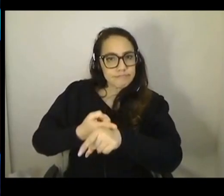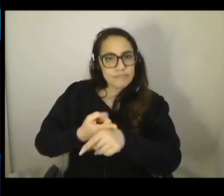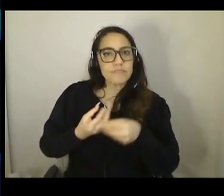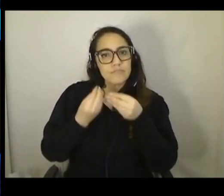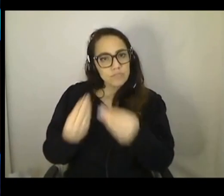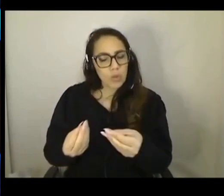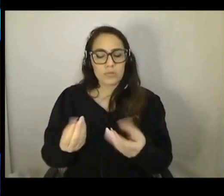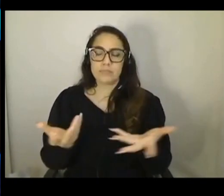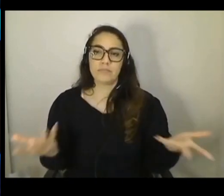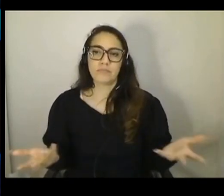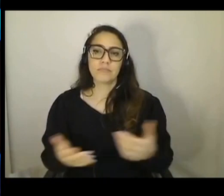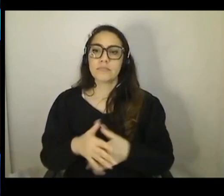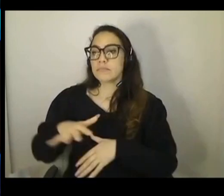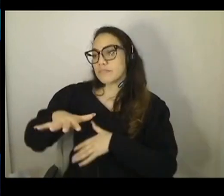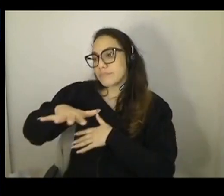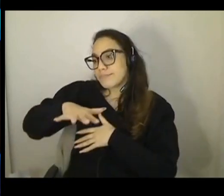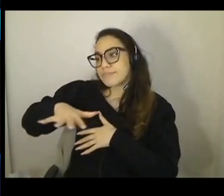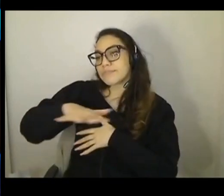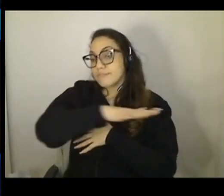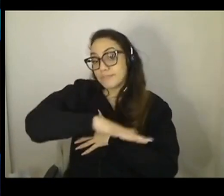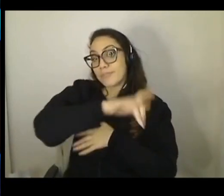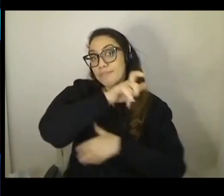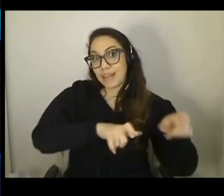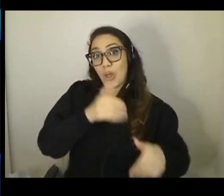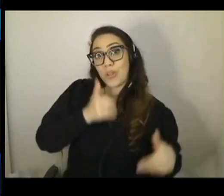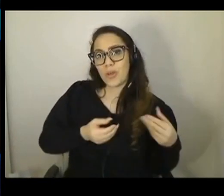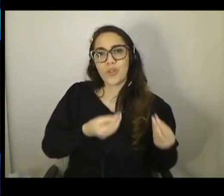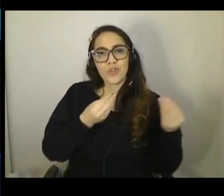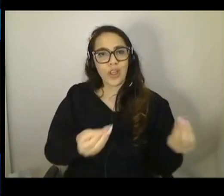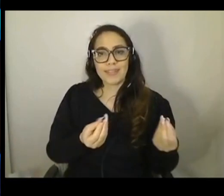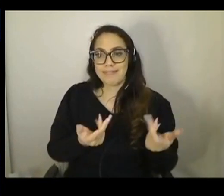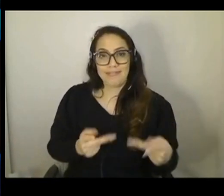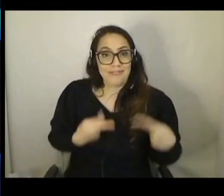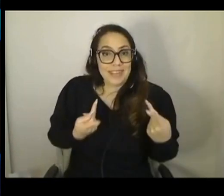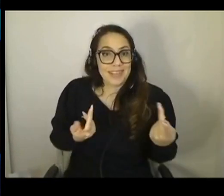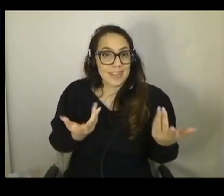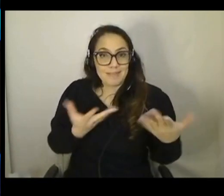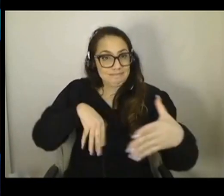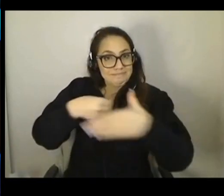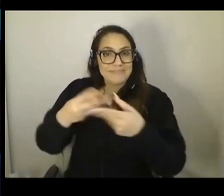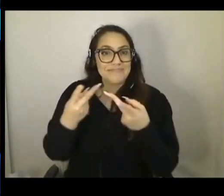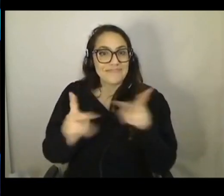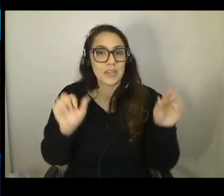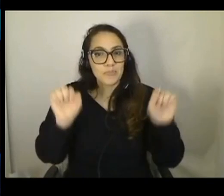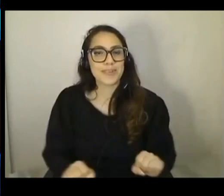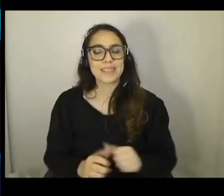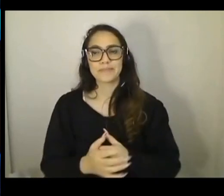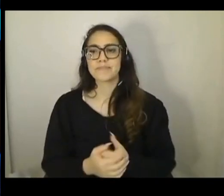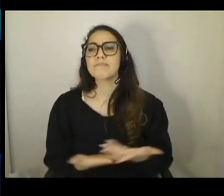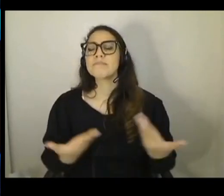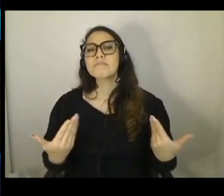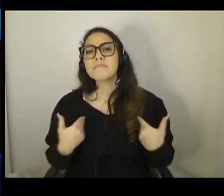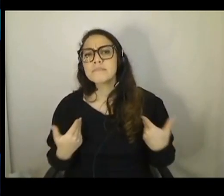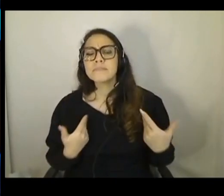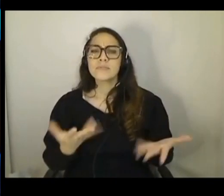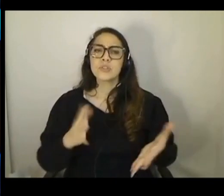personnes en situation de handicap de vivre le plus possible dans la cité. Pour moi, les Jeux Olympiques et